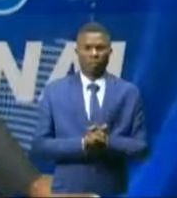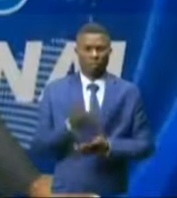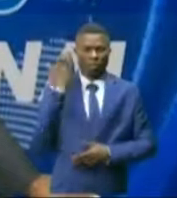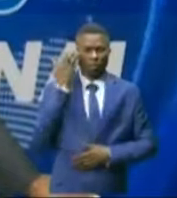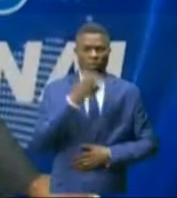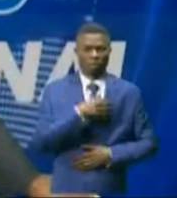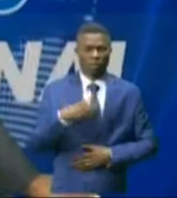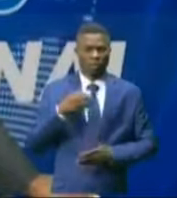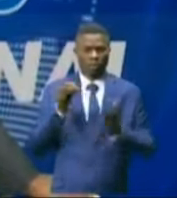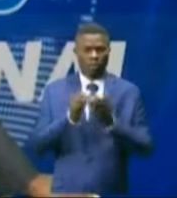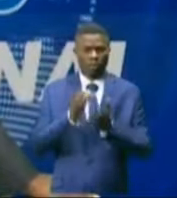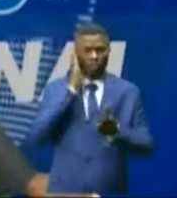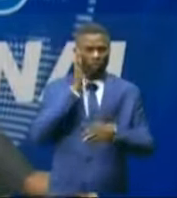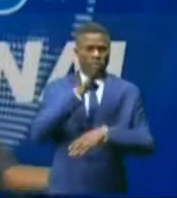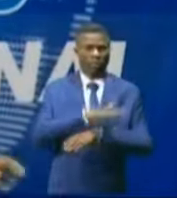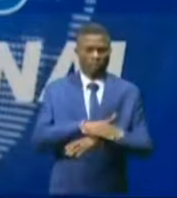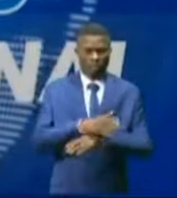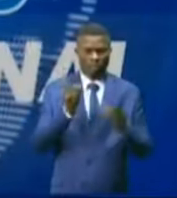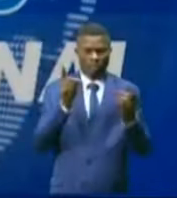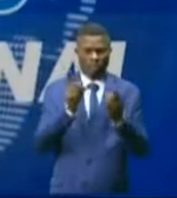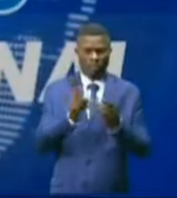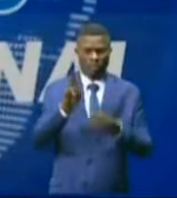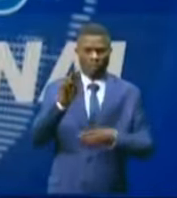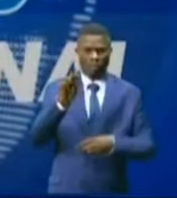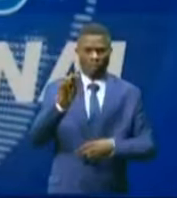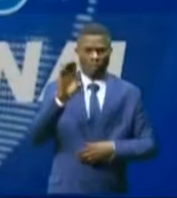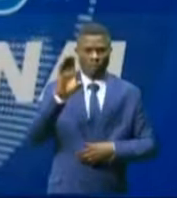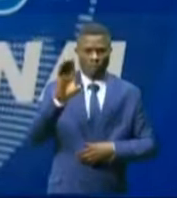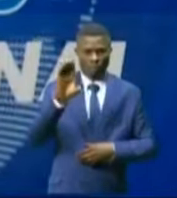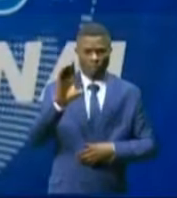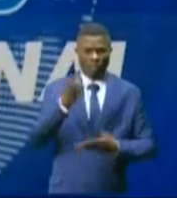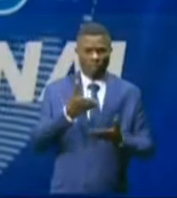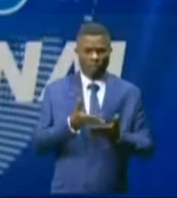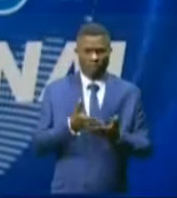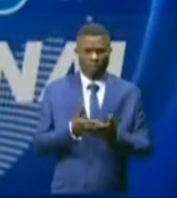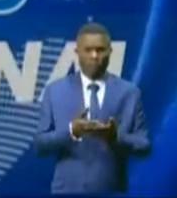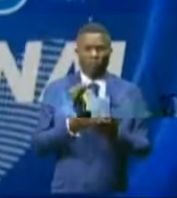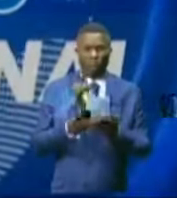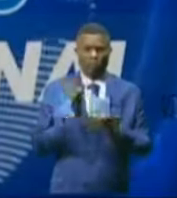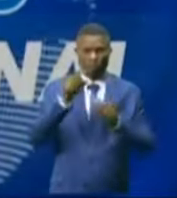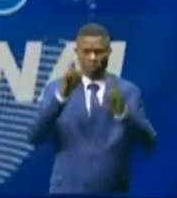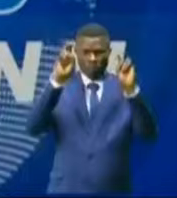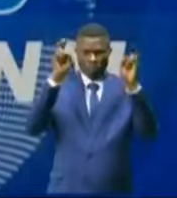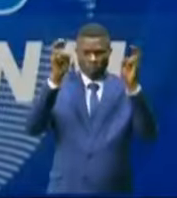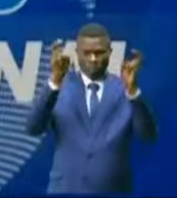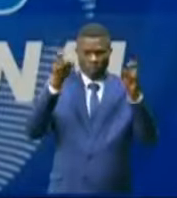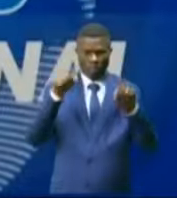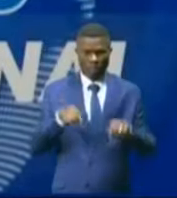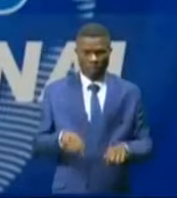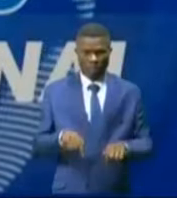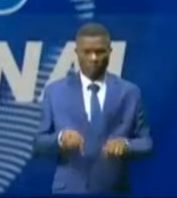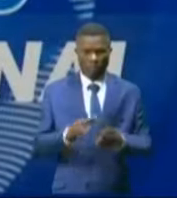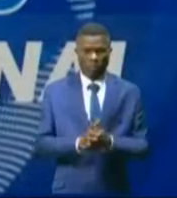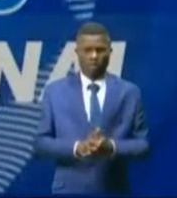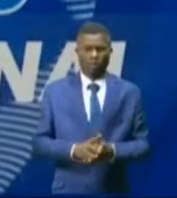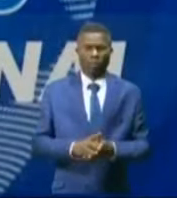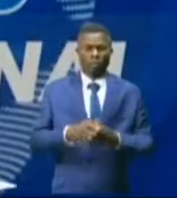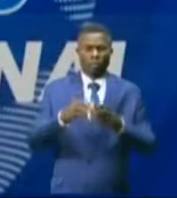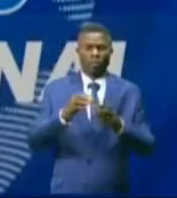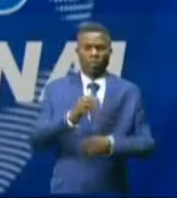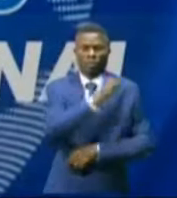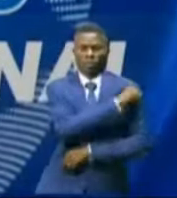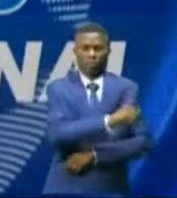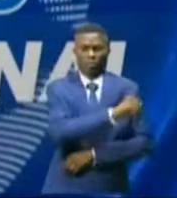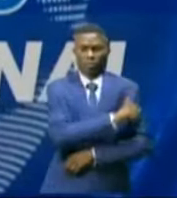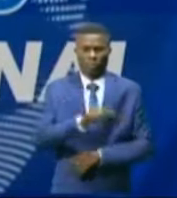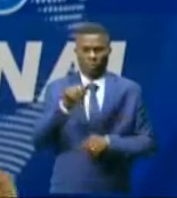Mesdames et messieurs, encore une fois, bienvenue à vous sur une régionale à Radio-Télévision Nationale Congolaise. Je le dis, l'ouverture de ce journal, Augustin Kabouya garde